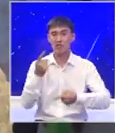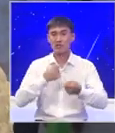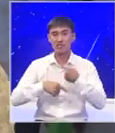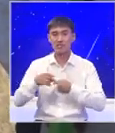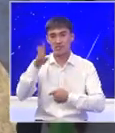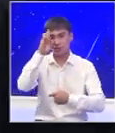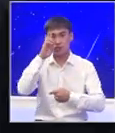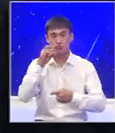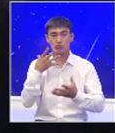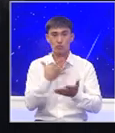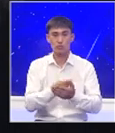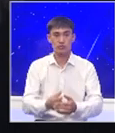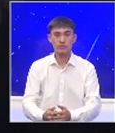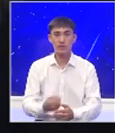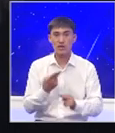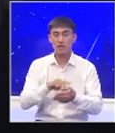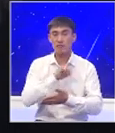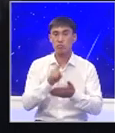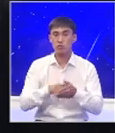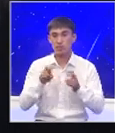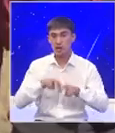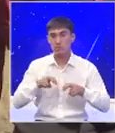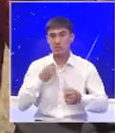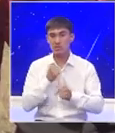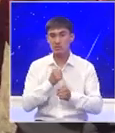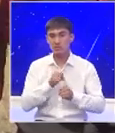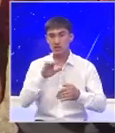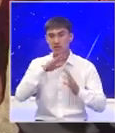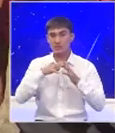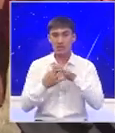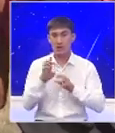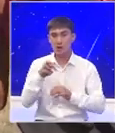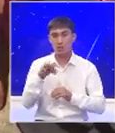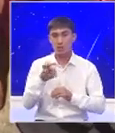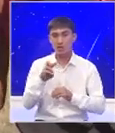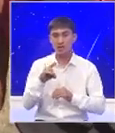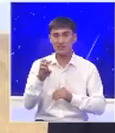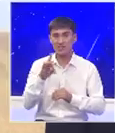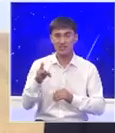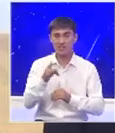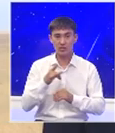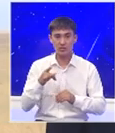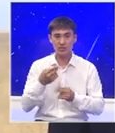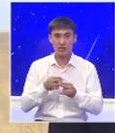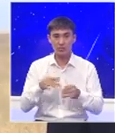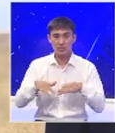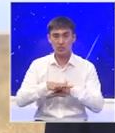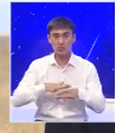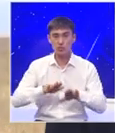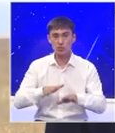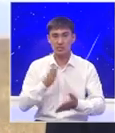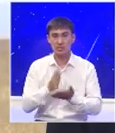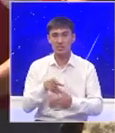в государственную собственность. Этим вопросом комиссия и занялась в селе Матая Баисова Ескельдинского района. В данном населенном пункте